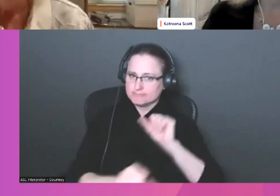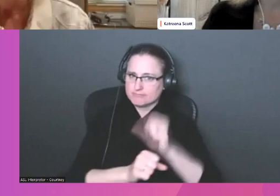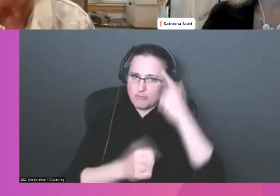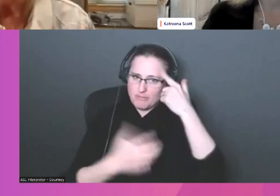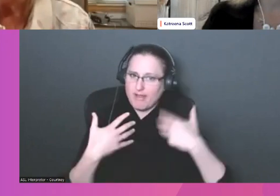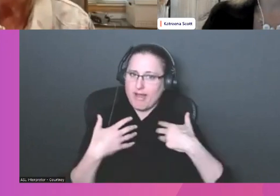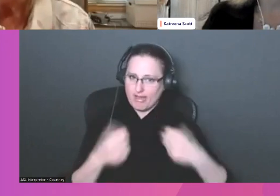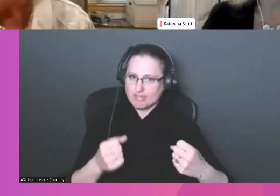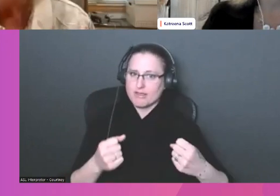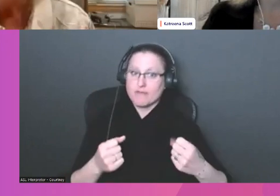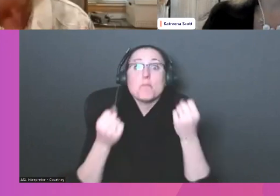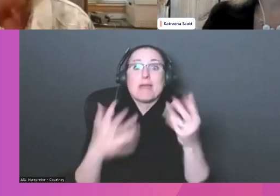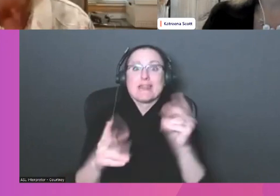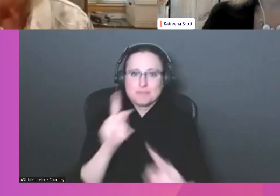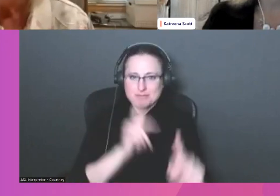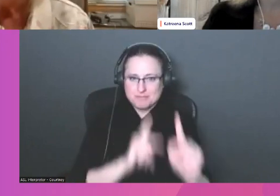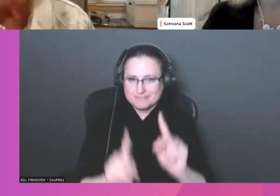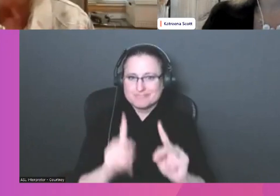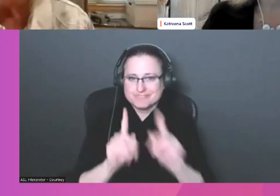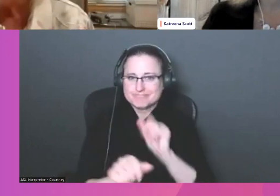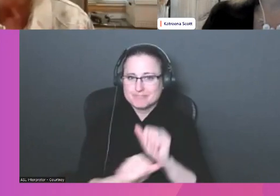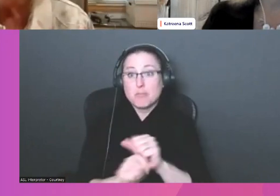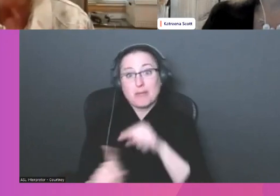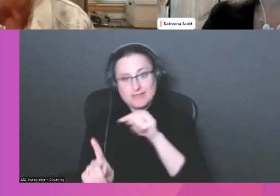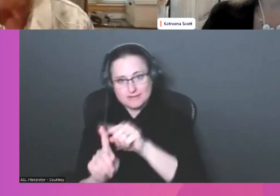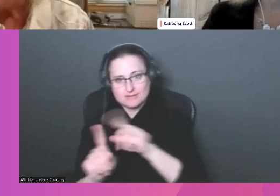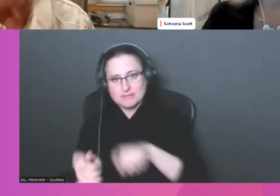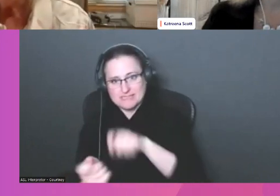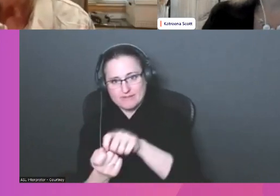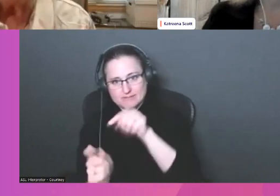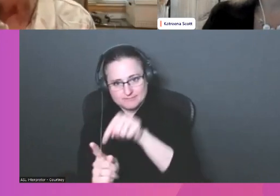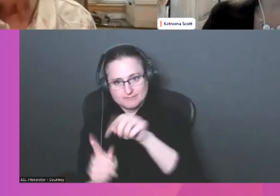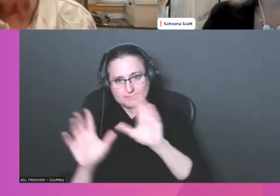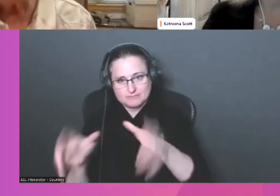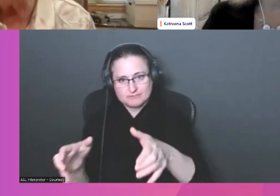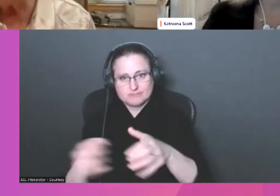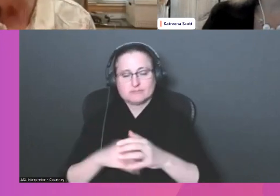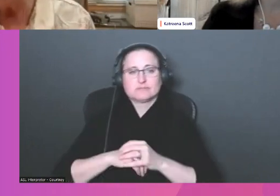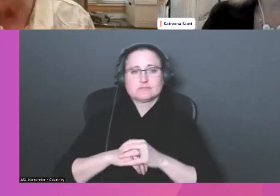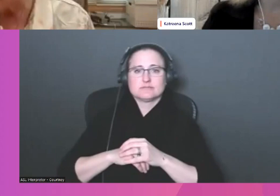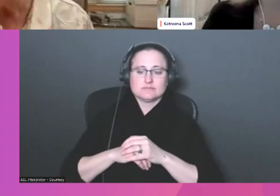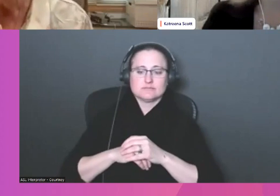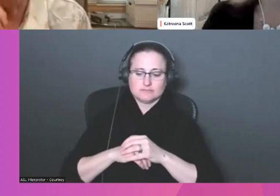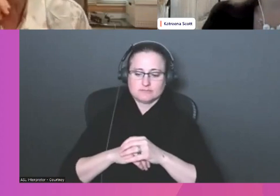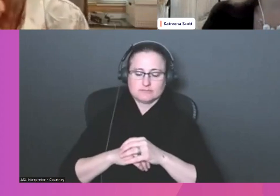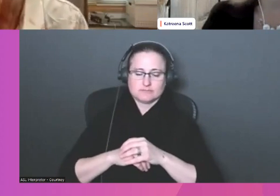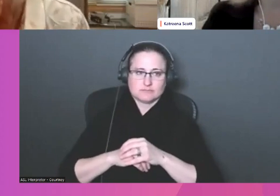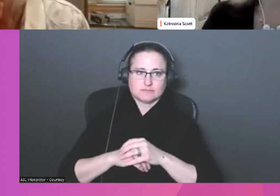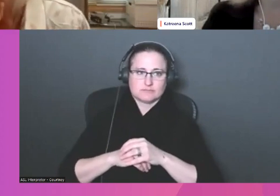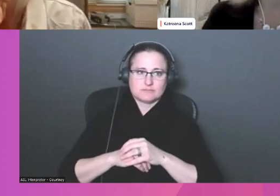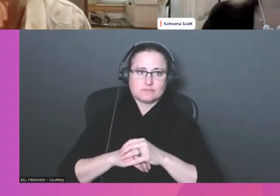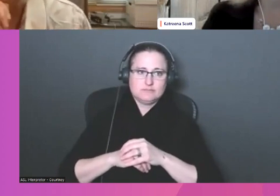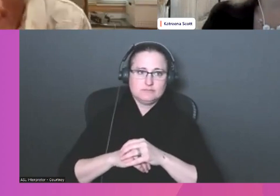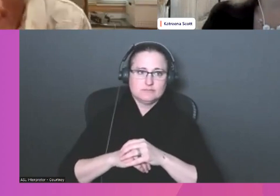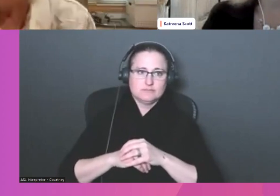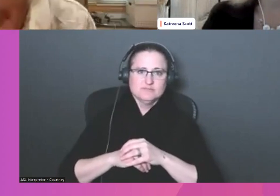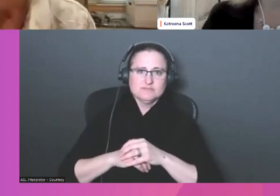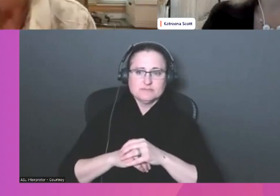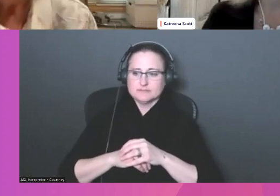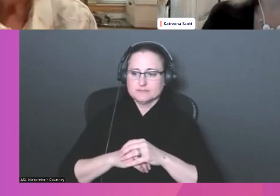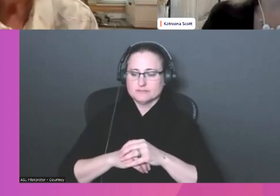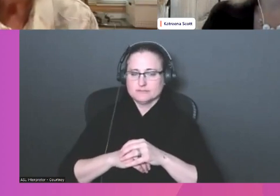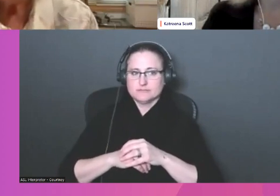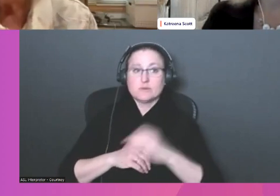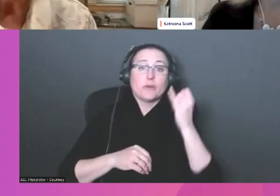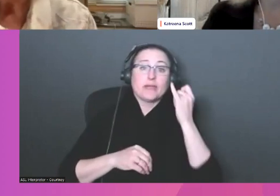mal représenté. L'état actuel des femmes maltraitées. Donc, cela va créer un